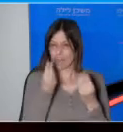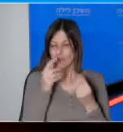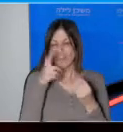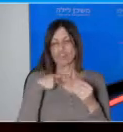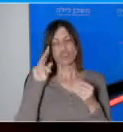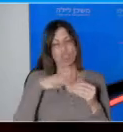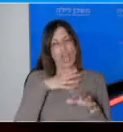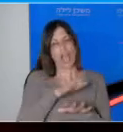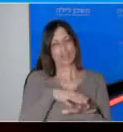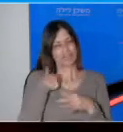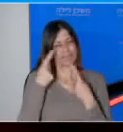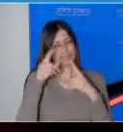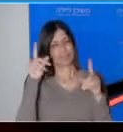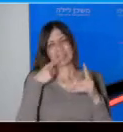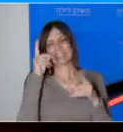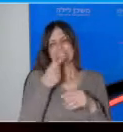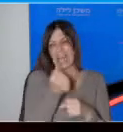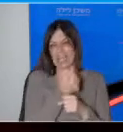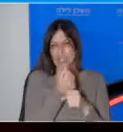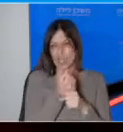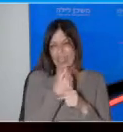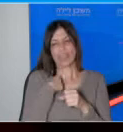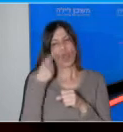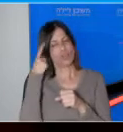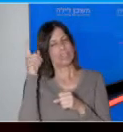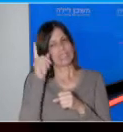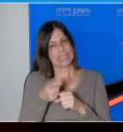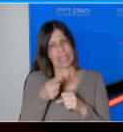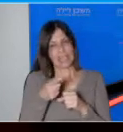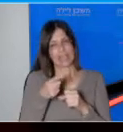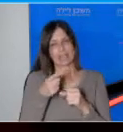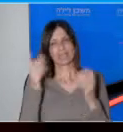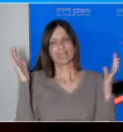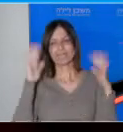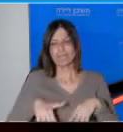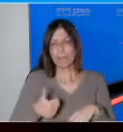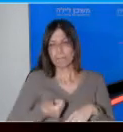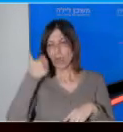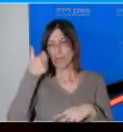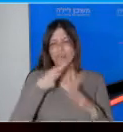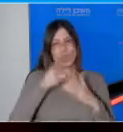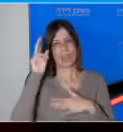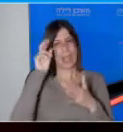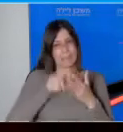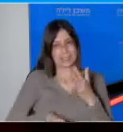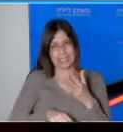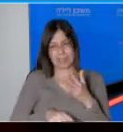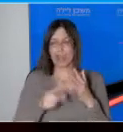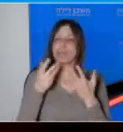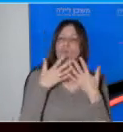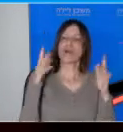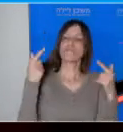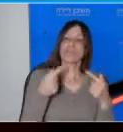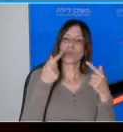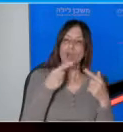הרגשה שהוא ואני חלוקים לחלוטין על מה צריך לעשות. ועוד אני חושבת שצריך לפרק מונופולים, ולהטיל יותר מיסים. טוב, את פותחת פה עכשיו